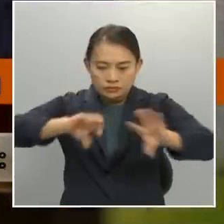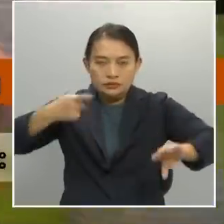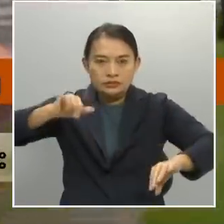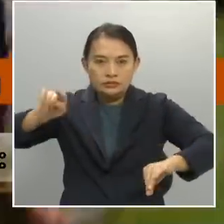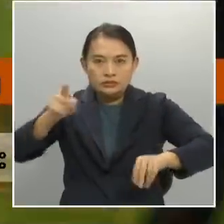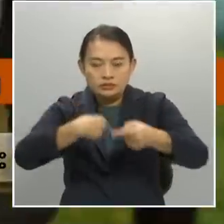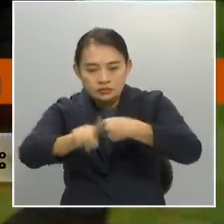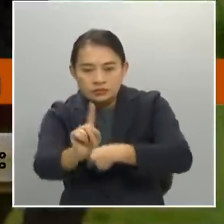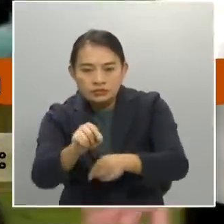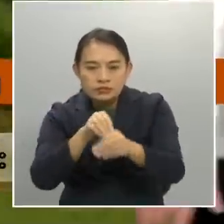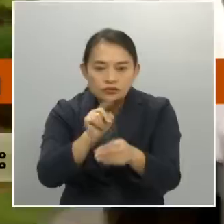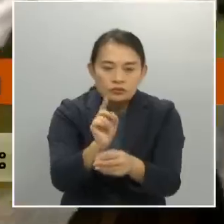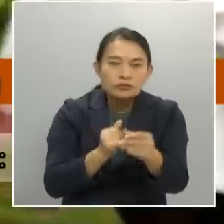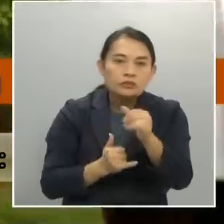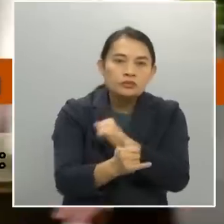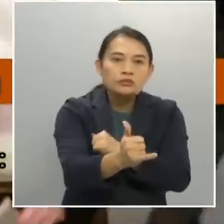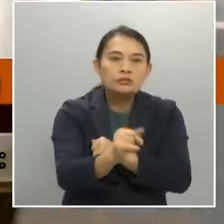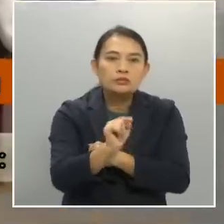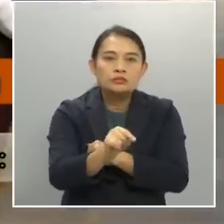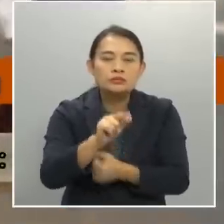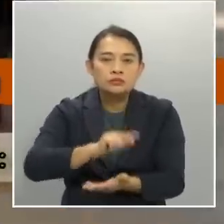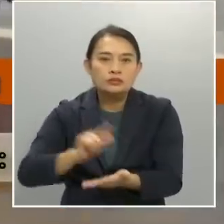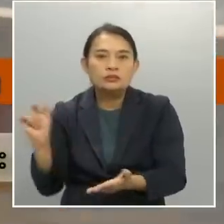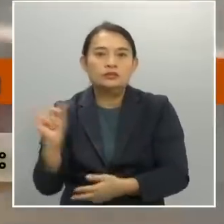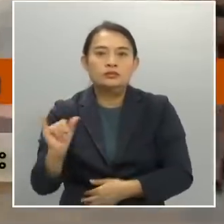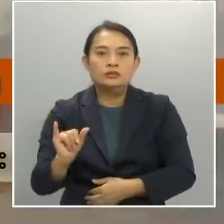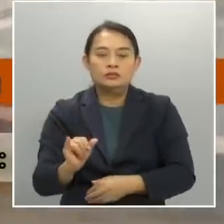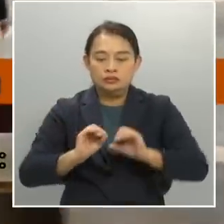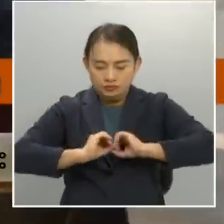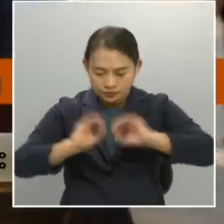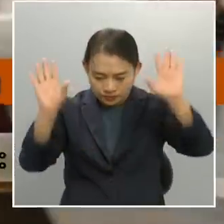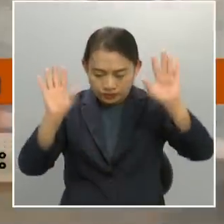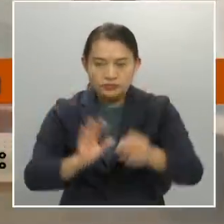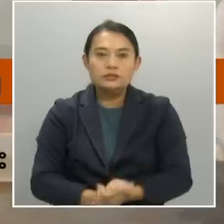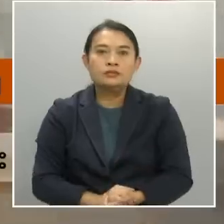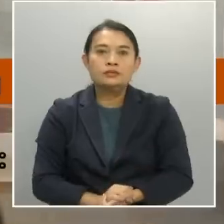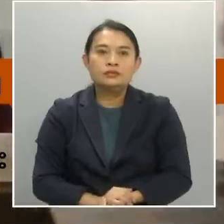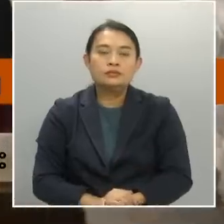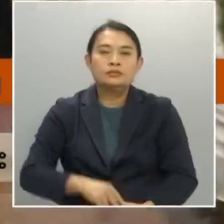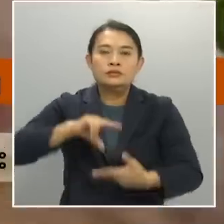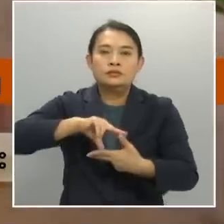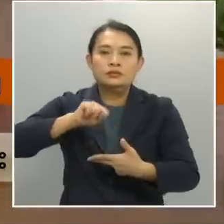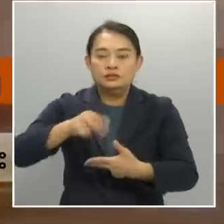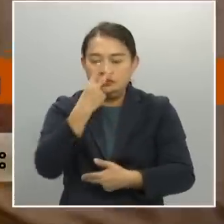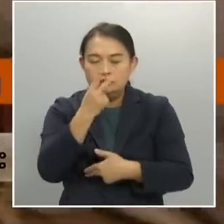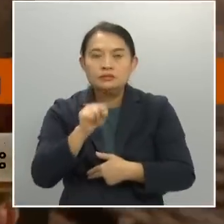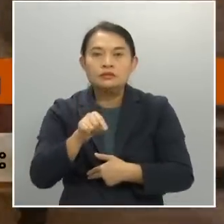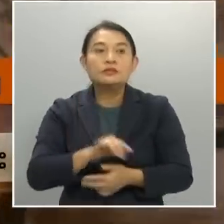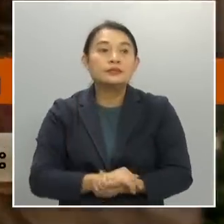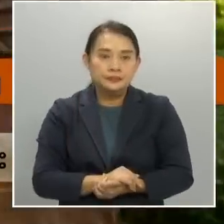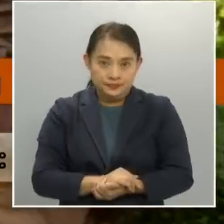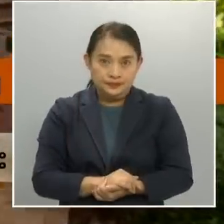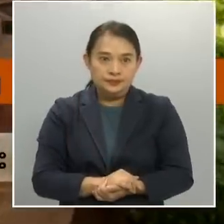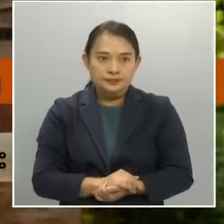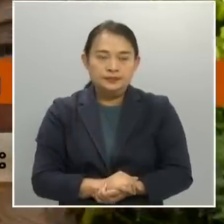ไปนั่นเพราะฉะนั้นถึงวันนี้ยังไม่ลาออกแต่ชัดเจนไปพลังประชารัฐอันที่เราได้เห็นกันมาเมื่อวาน